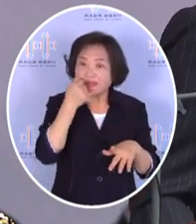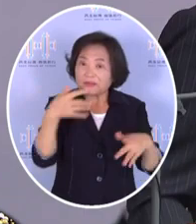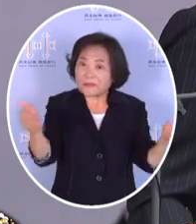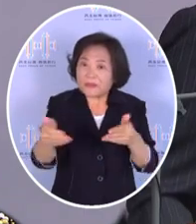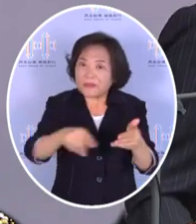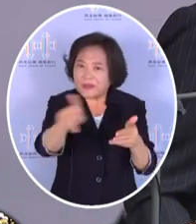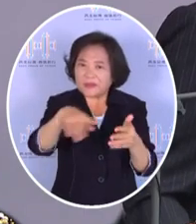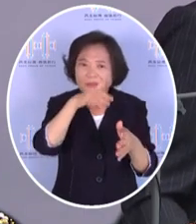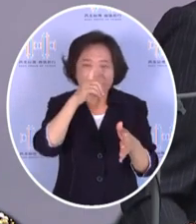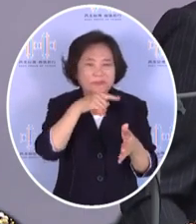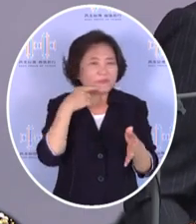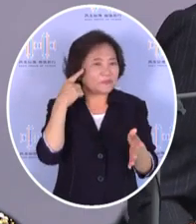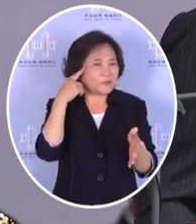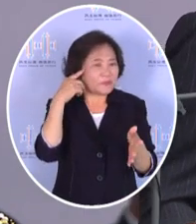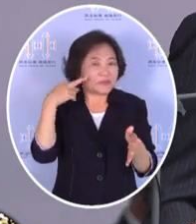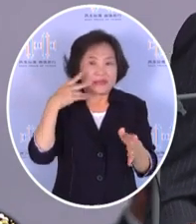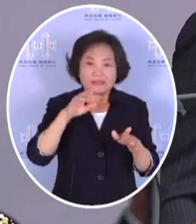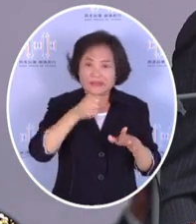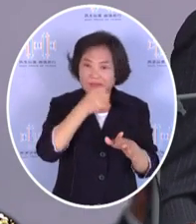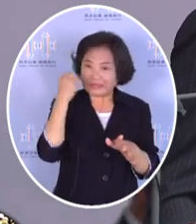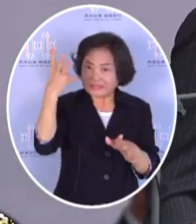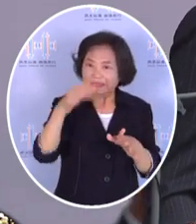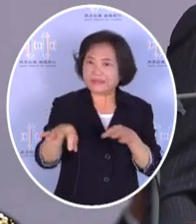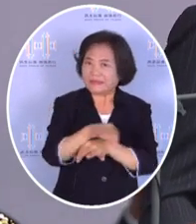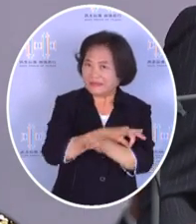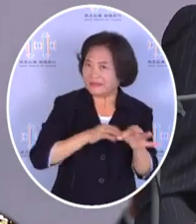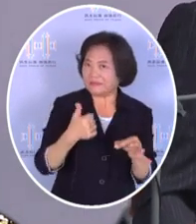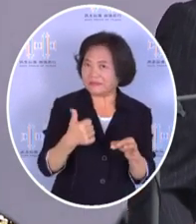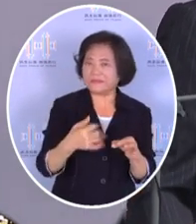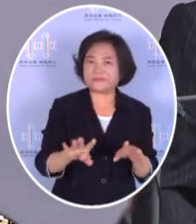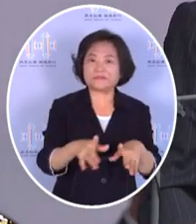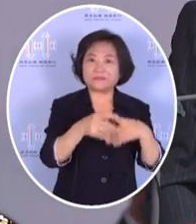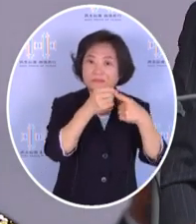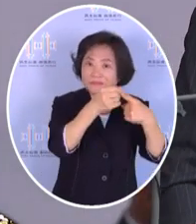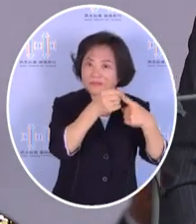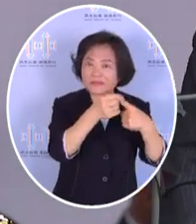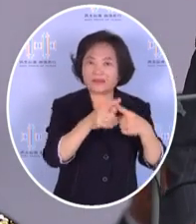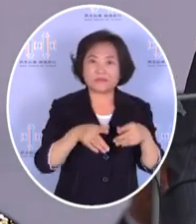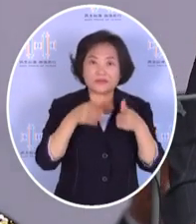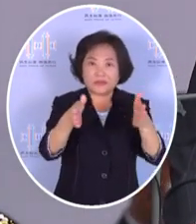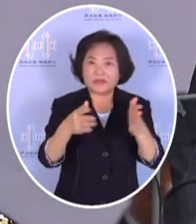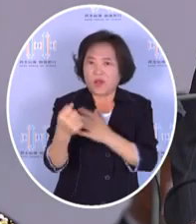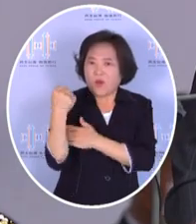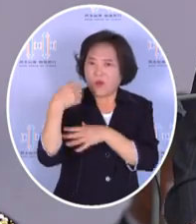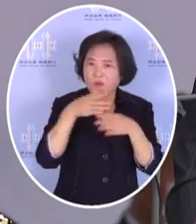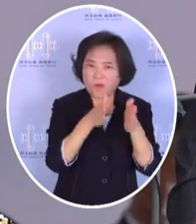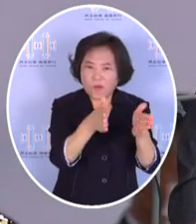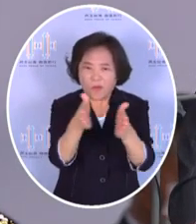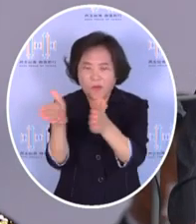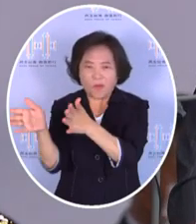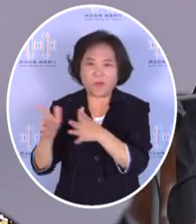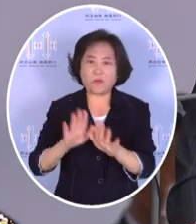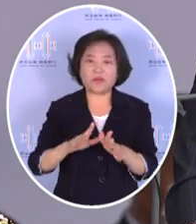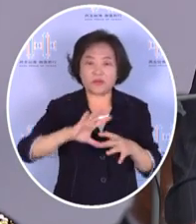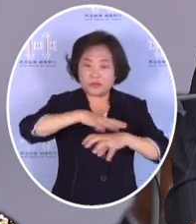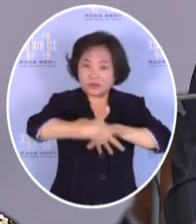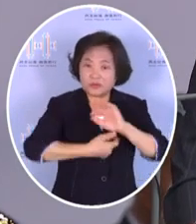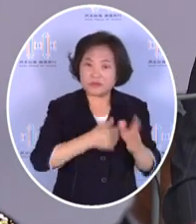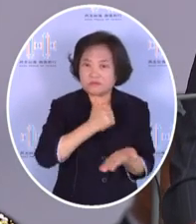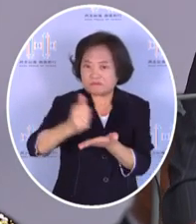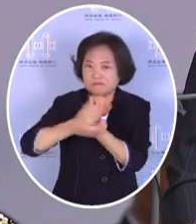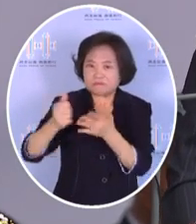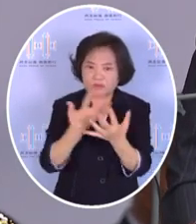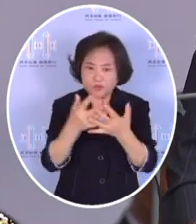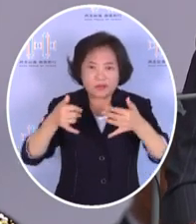的新台湾经济。首先，我们要全力全方位的投入供应链的重组。现